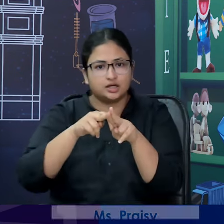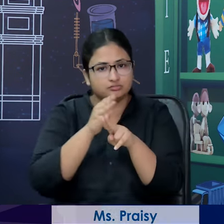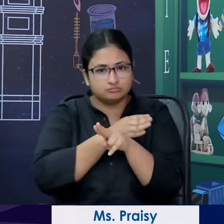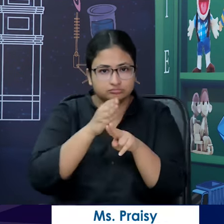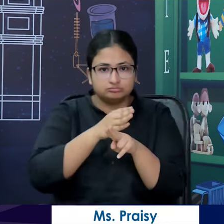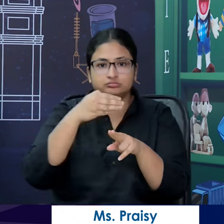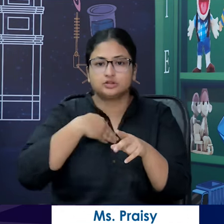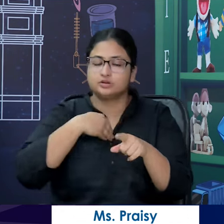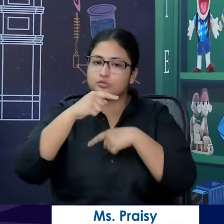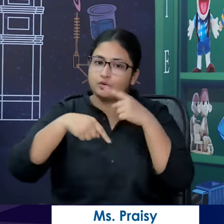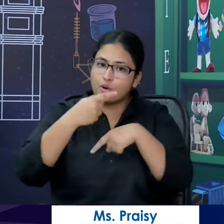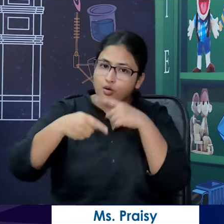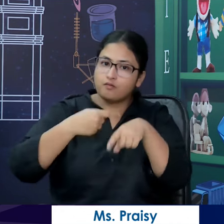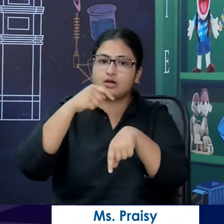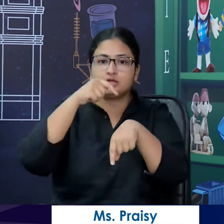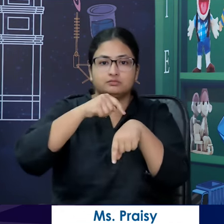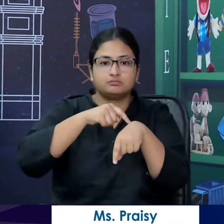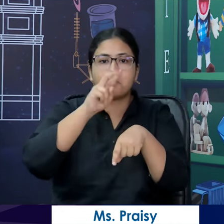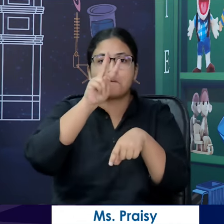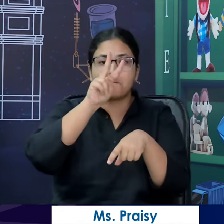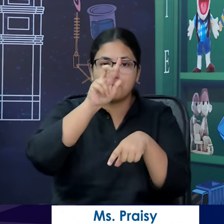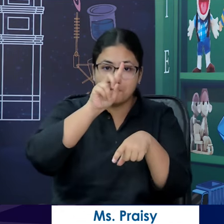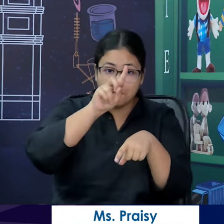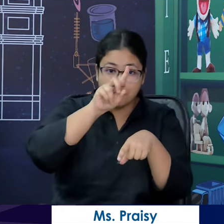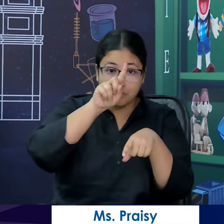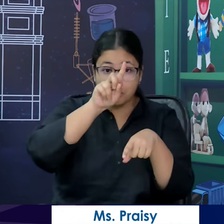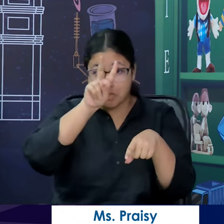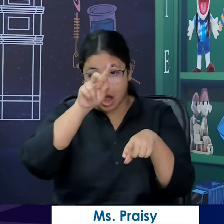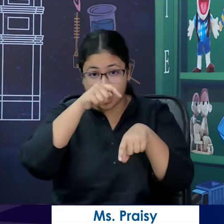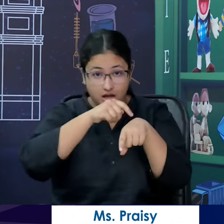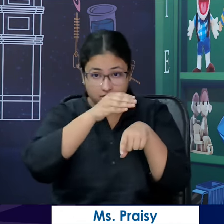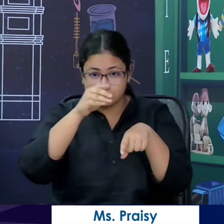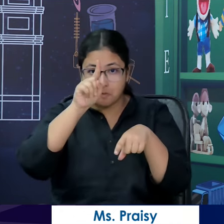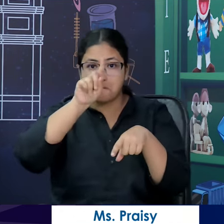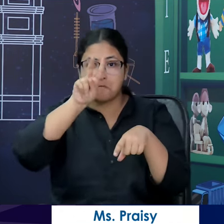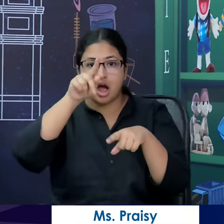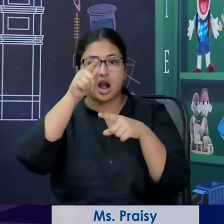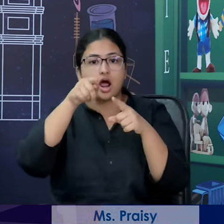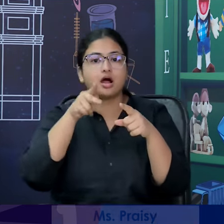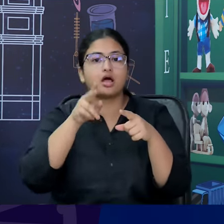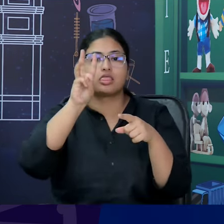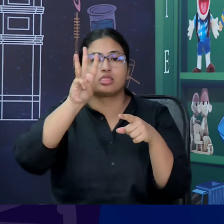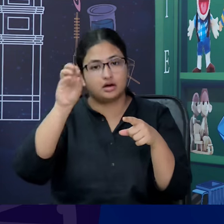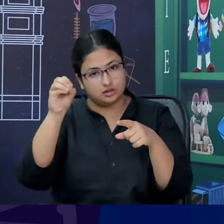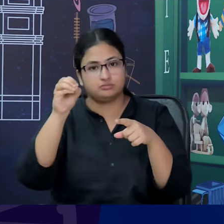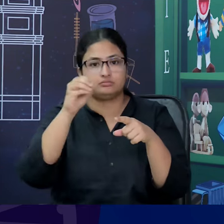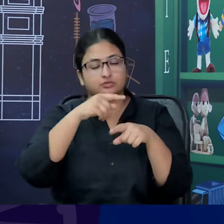लेकर आते हैं 12:00 बजे से 12:30 बजे के बीच यह कार्यक्रम आप बाद में